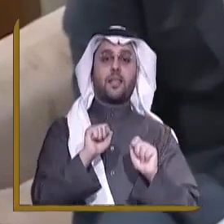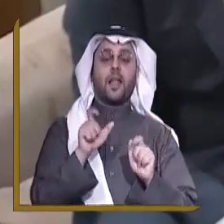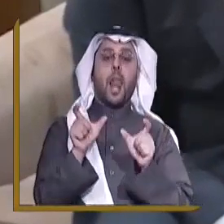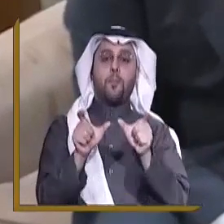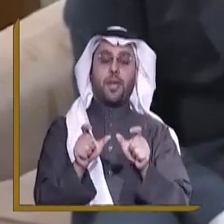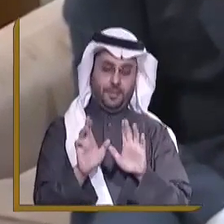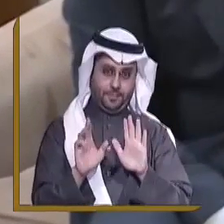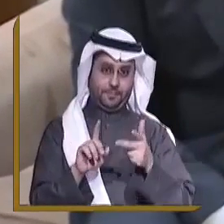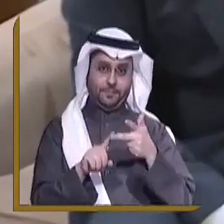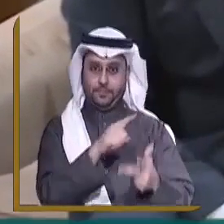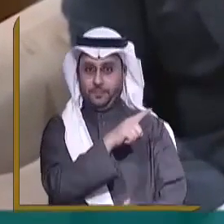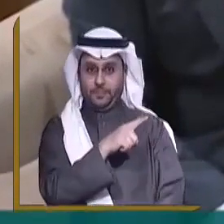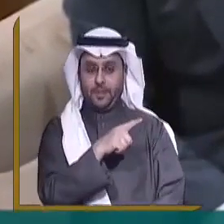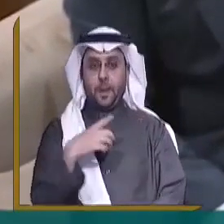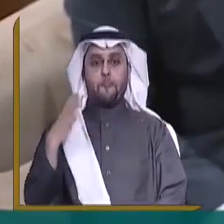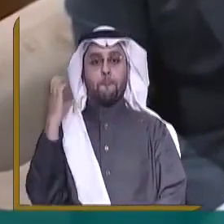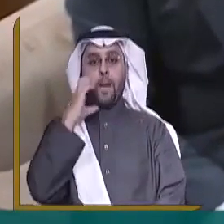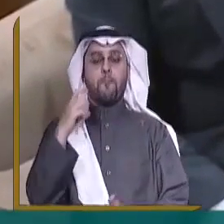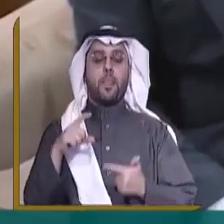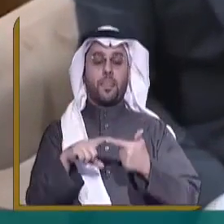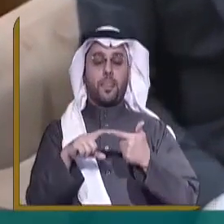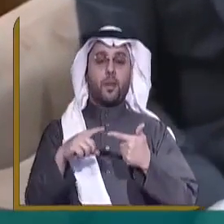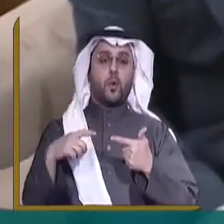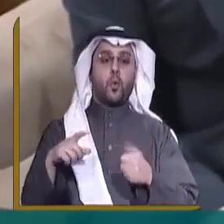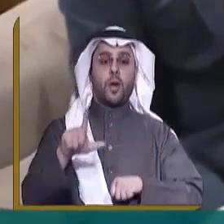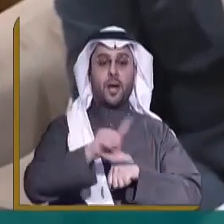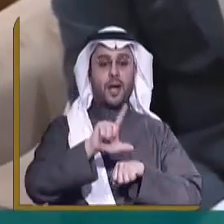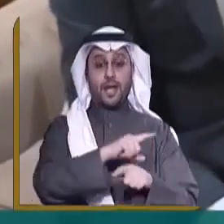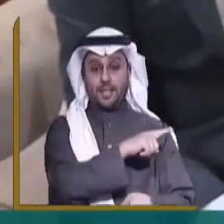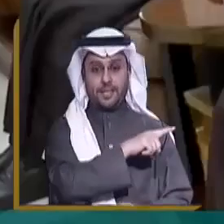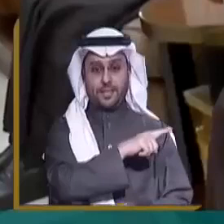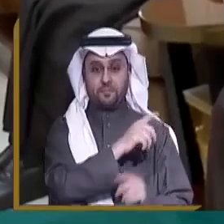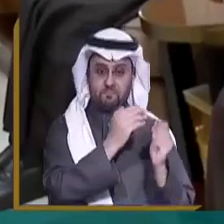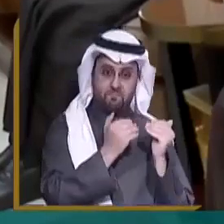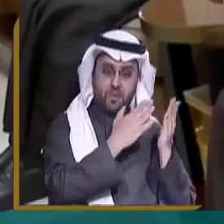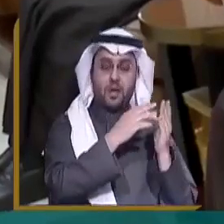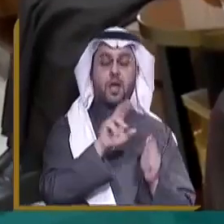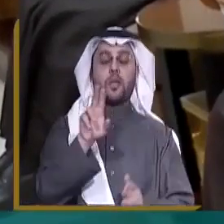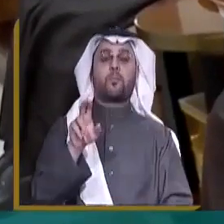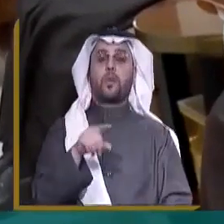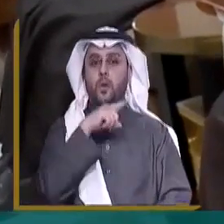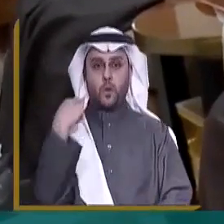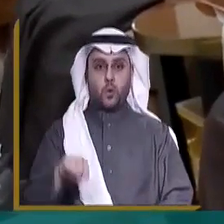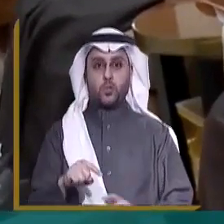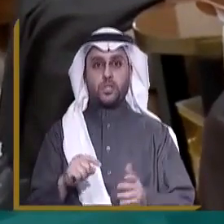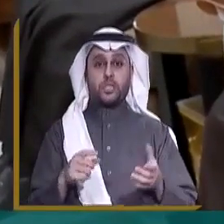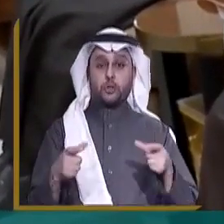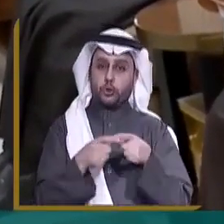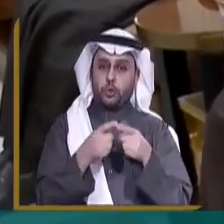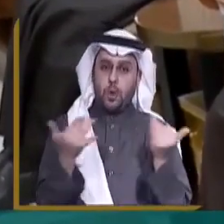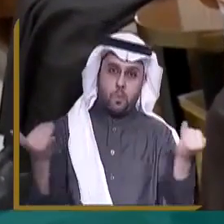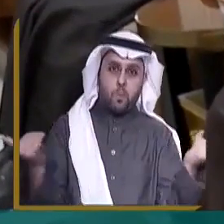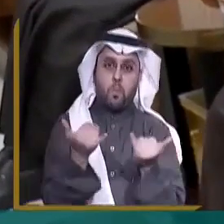الممتازه سمو ولي العهد ورئيس مجلس الدومه للجمعيه الفيدراليه في روسيا الاتحاديه يستعرضان علاقات